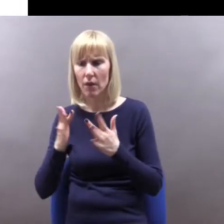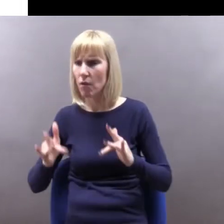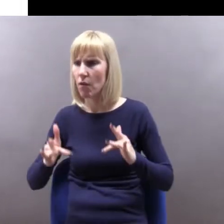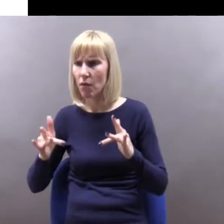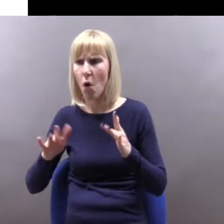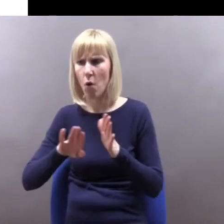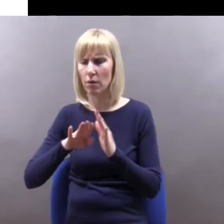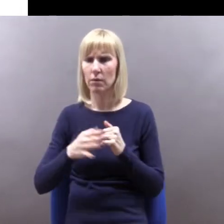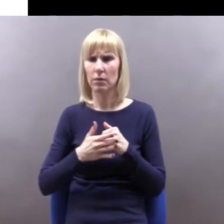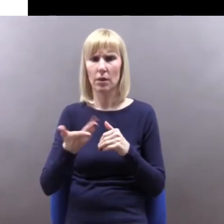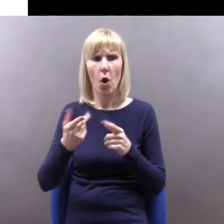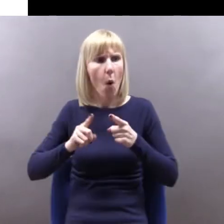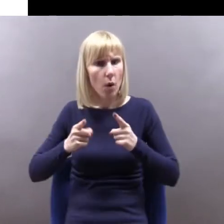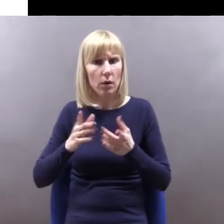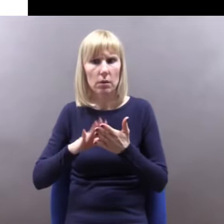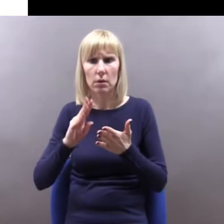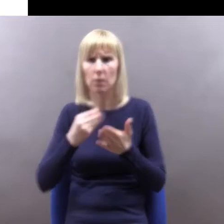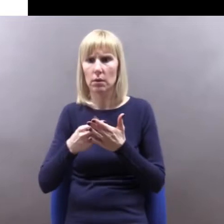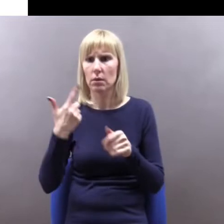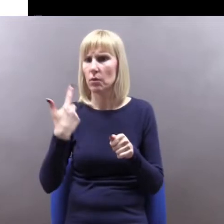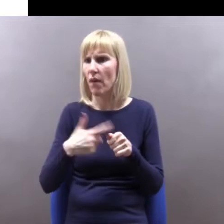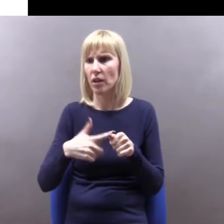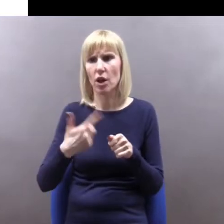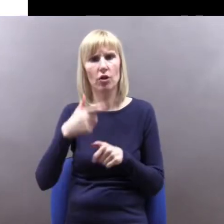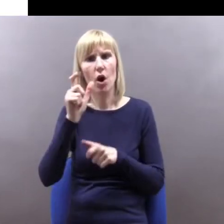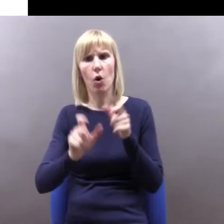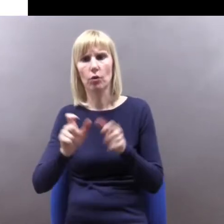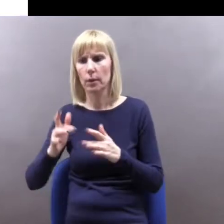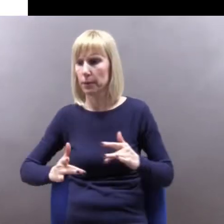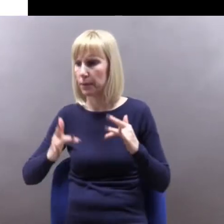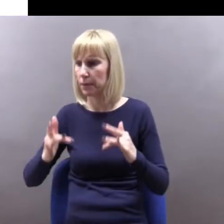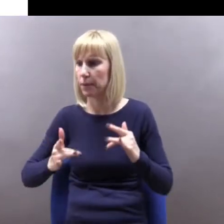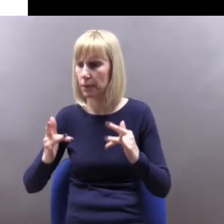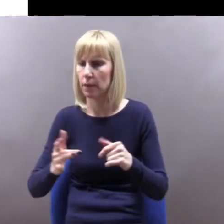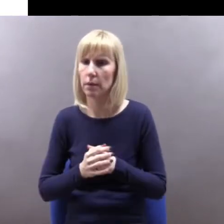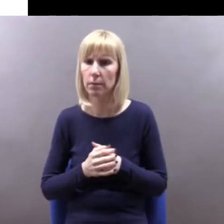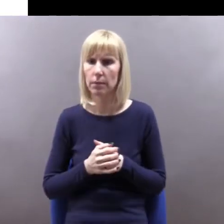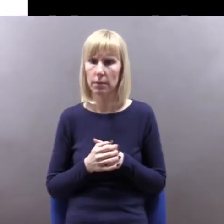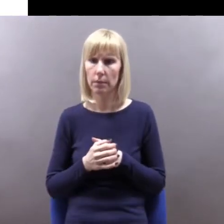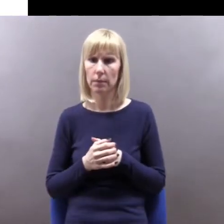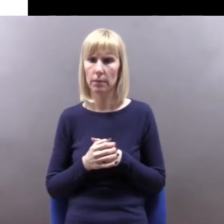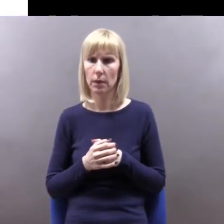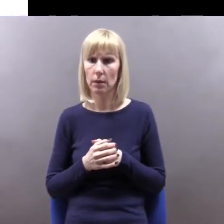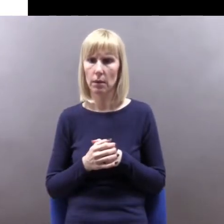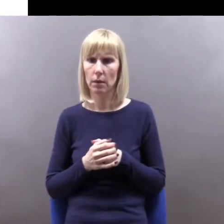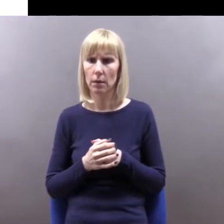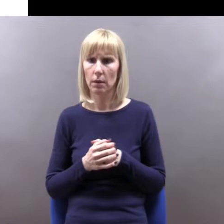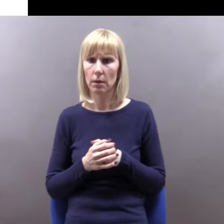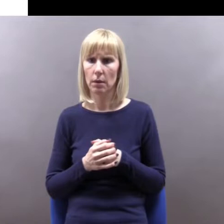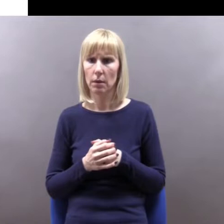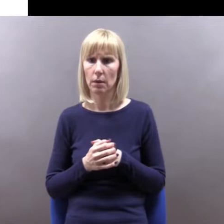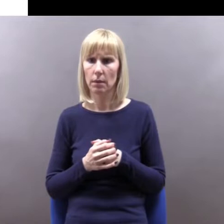z tej rampy przyschodowej skorzystać, z tego podnośnika, platformy czy transformersów, to